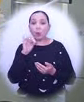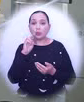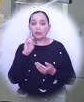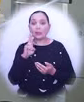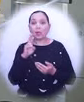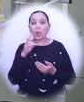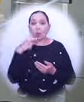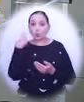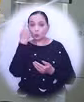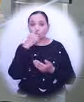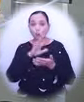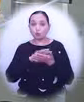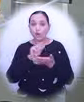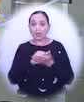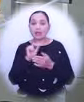husnbuzarlarni davolaydi.